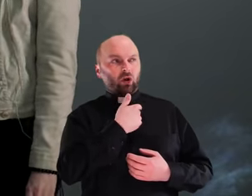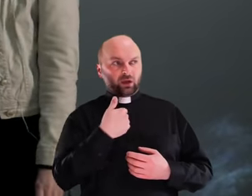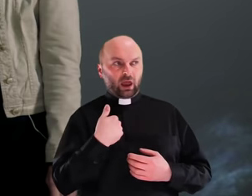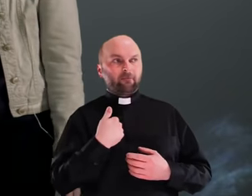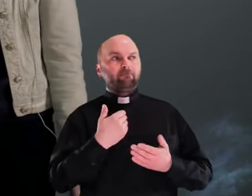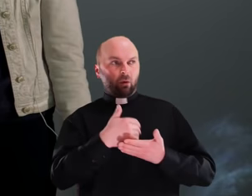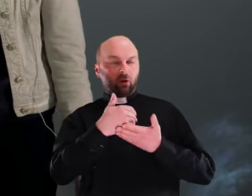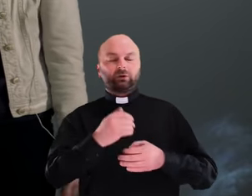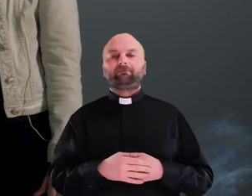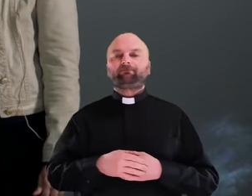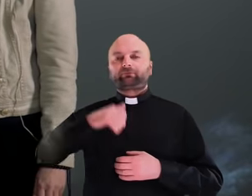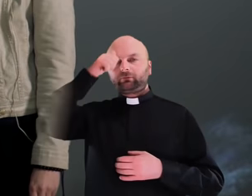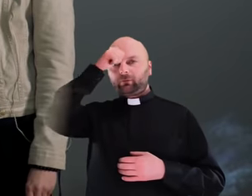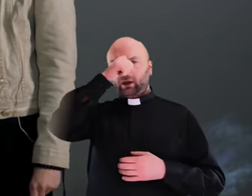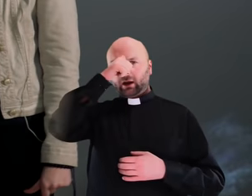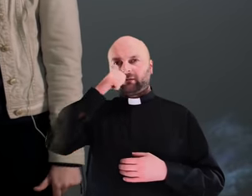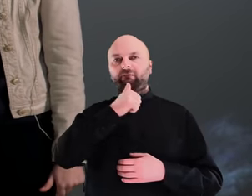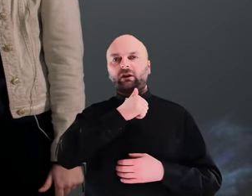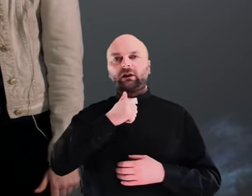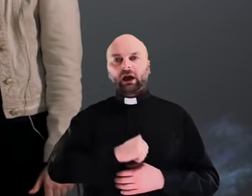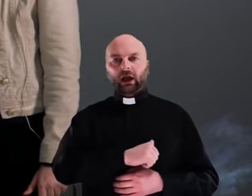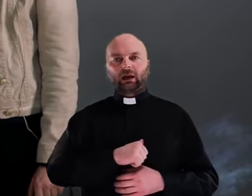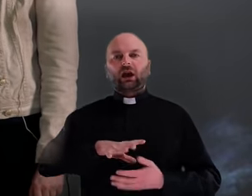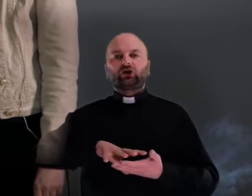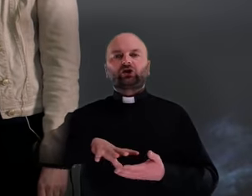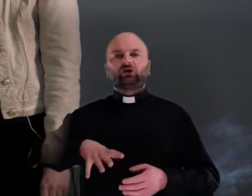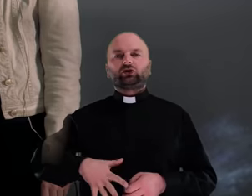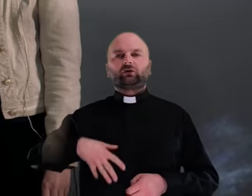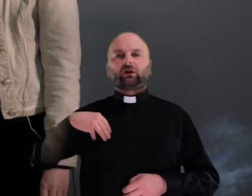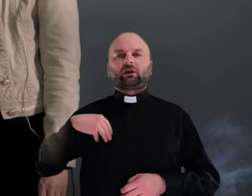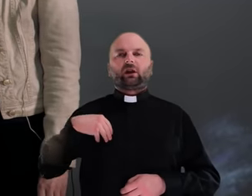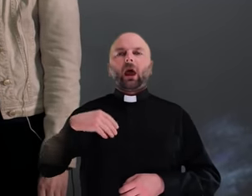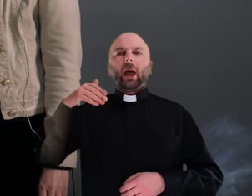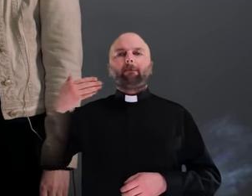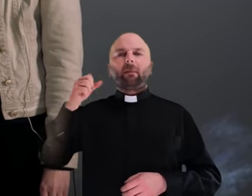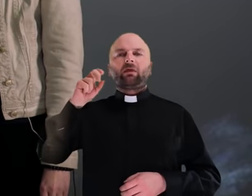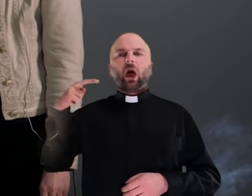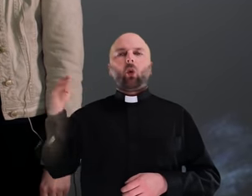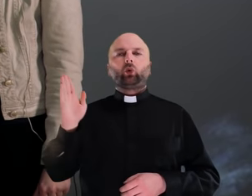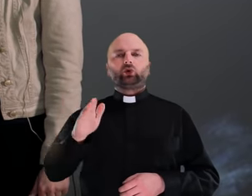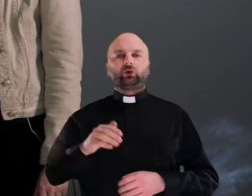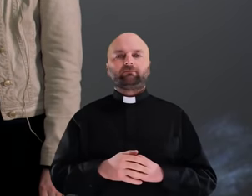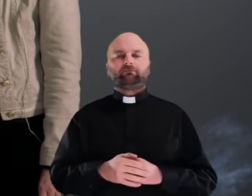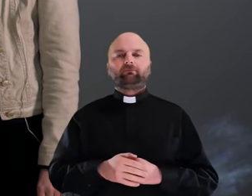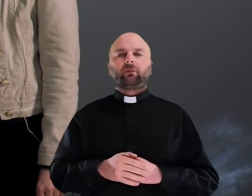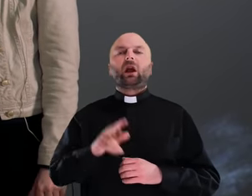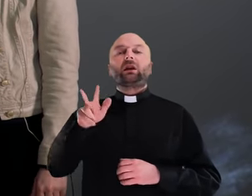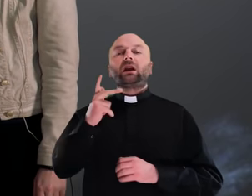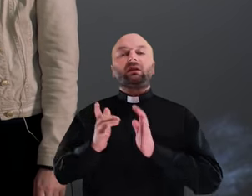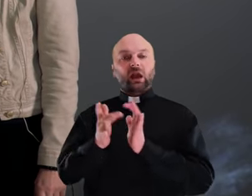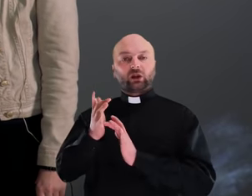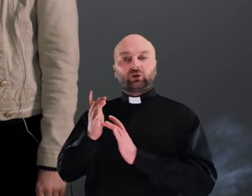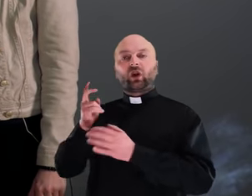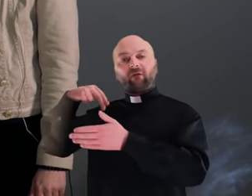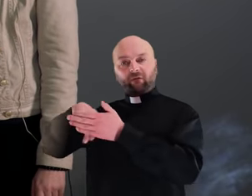Z Ewangelii według świętego Mateusza. Gdy wszedł do łodzi, poszli za nim jego uczniowie.